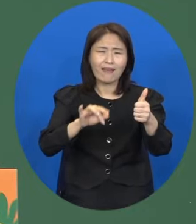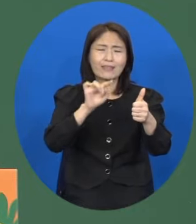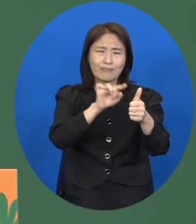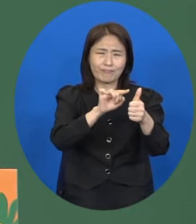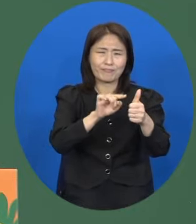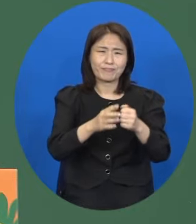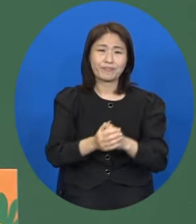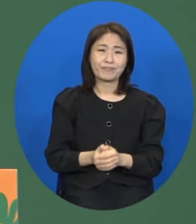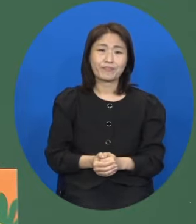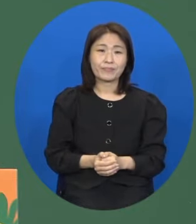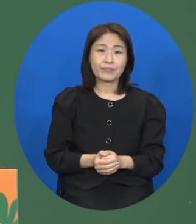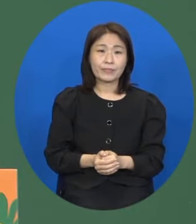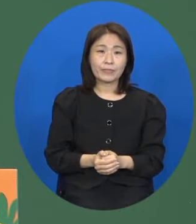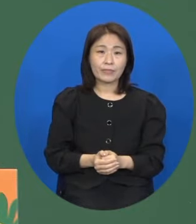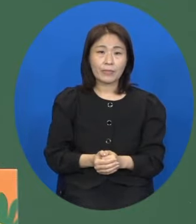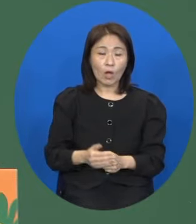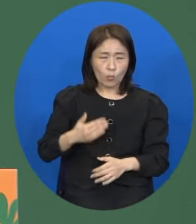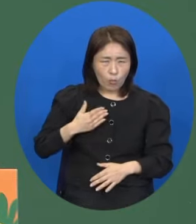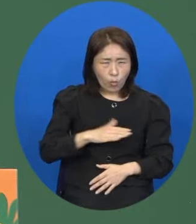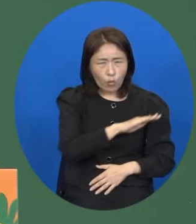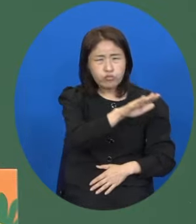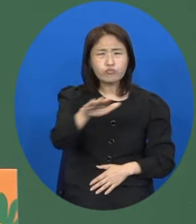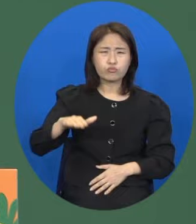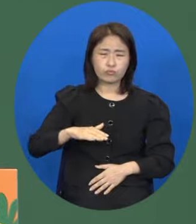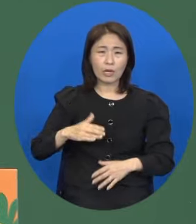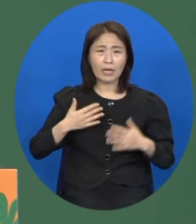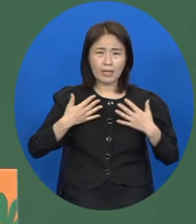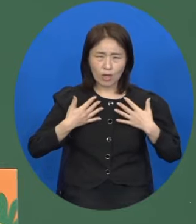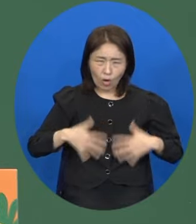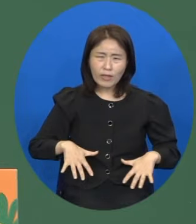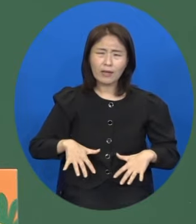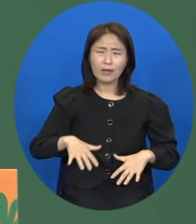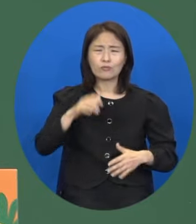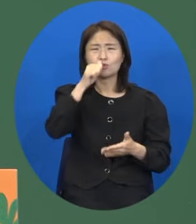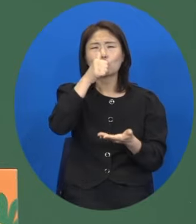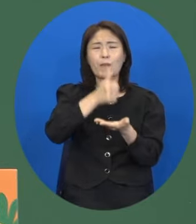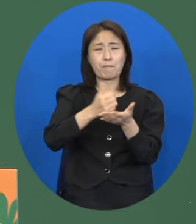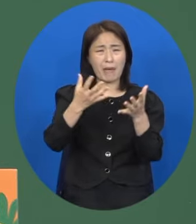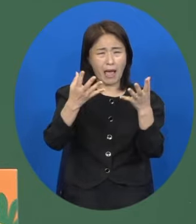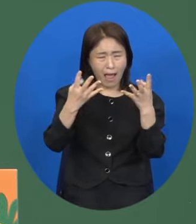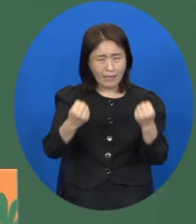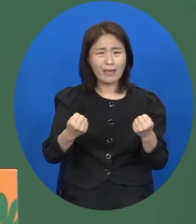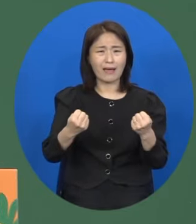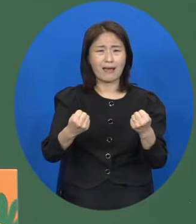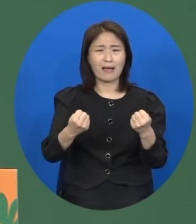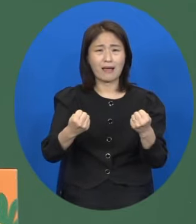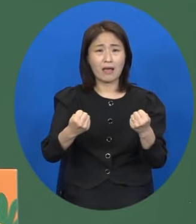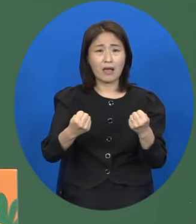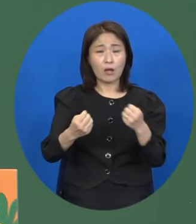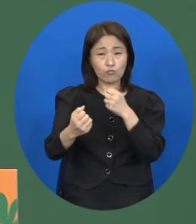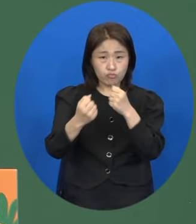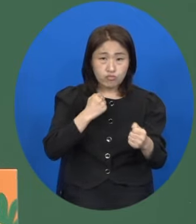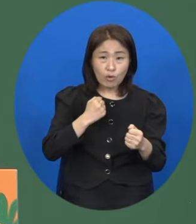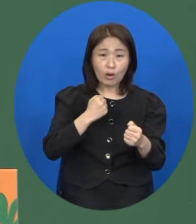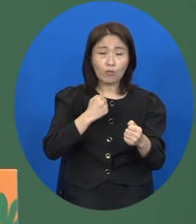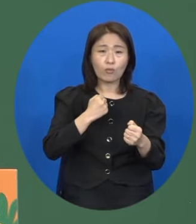겁니다. 여러분 우리 모두 다 연약하고 깨지기 쉬우며 죄가 많은 존재입니다. 그럼에도 불구하고